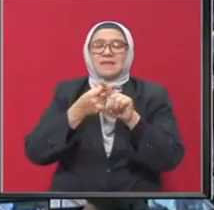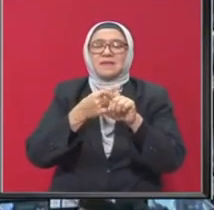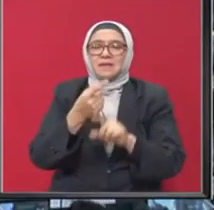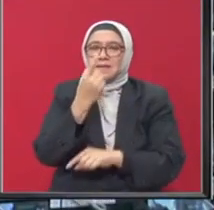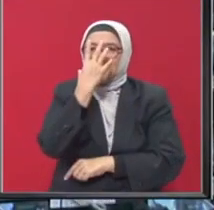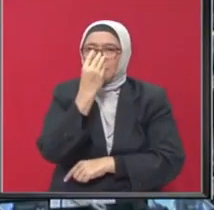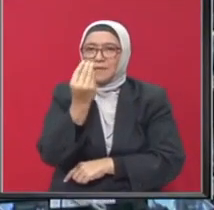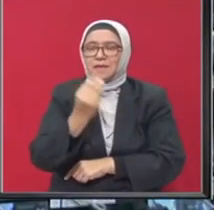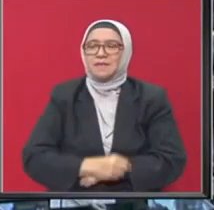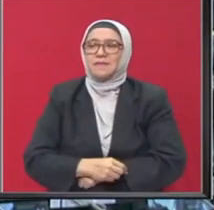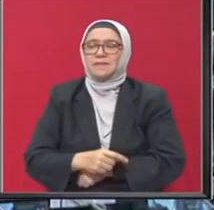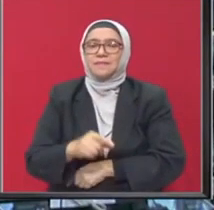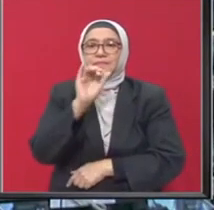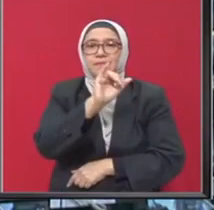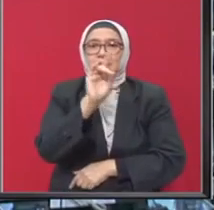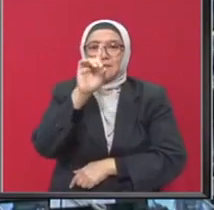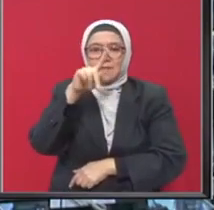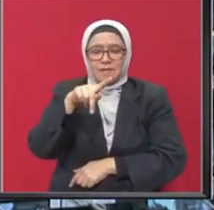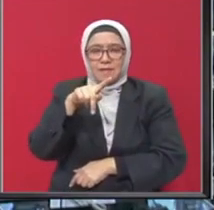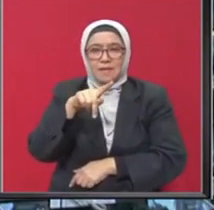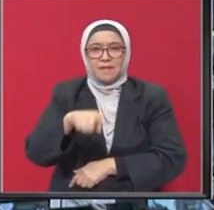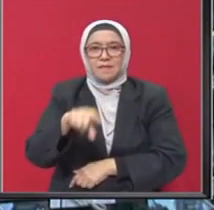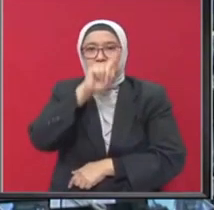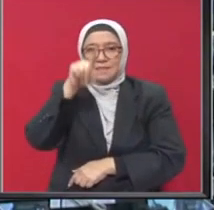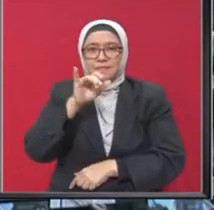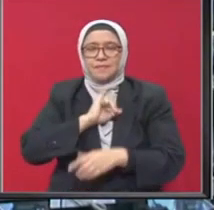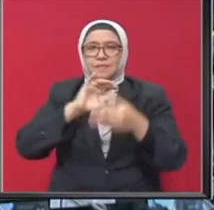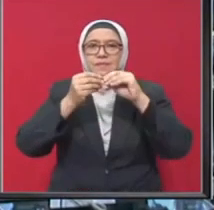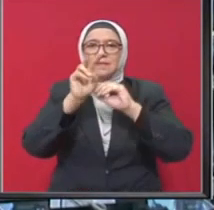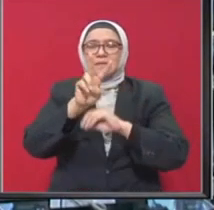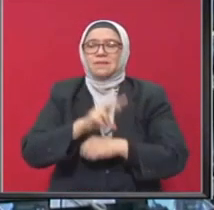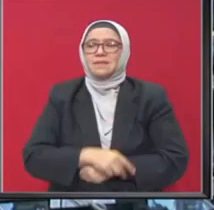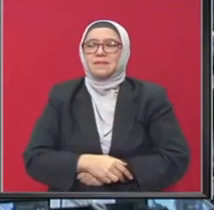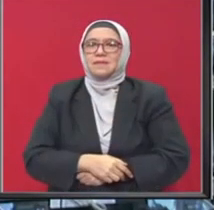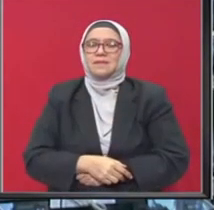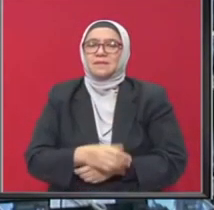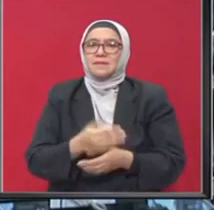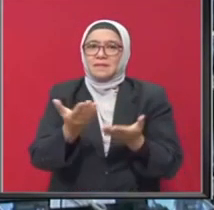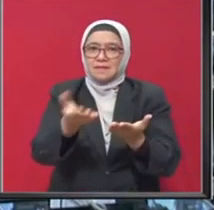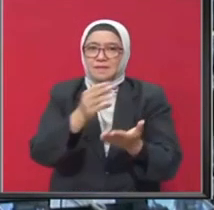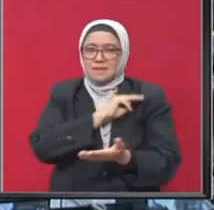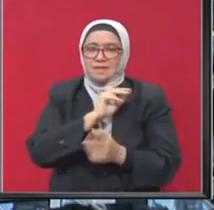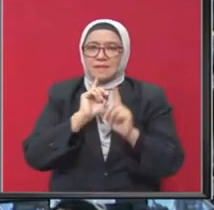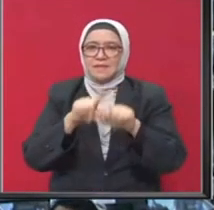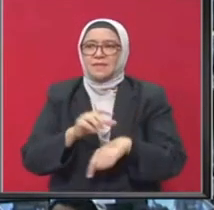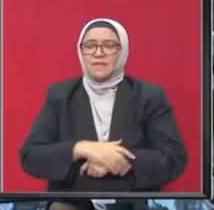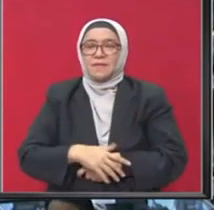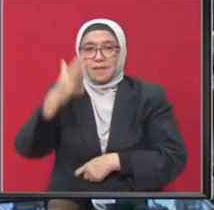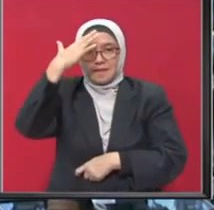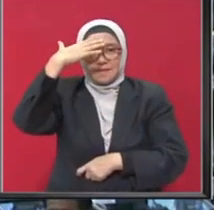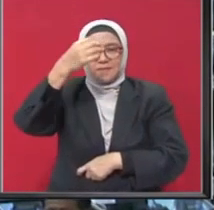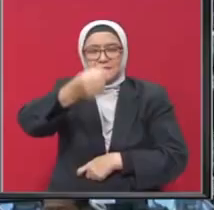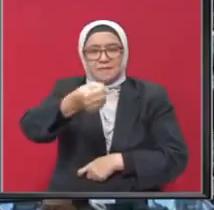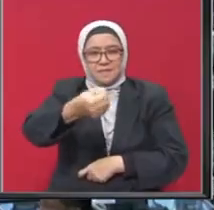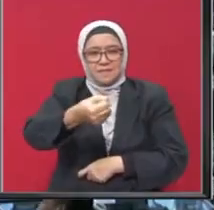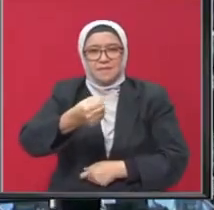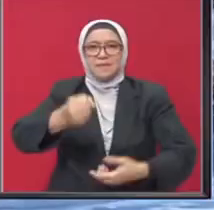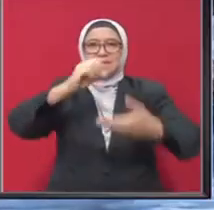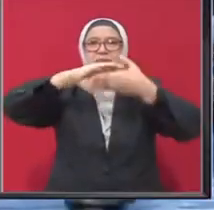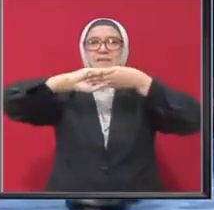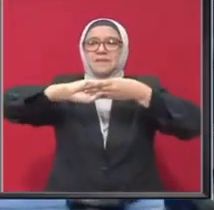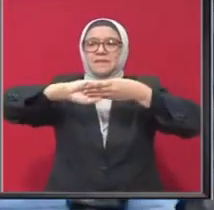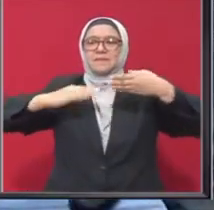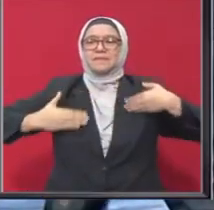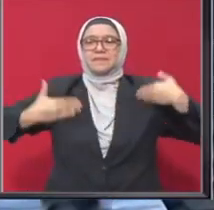saya temen2 salah emot menteri di jabatan menyetujui tiga menit sedang waalaikum warahmatullah wabarakatuh dan salah Jatra